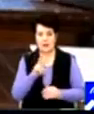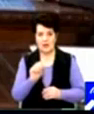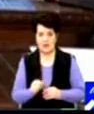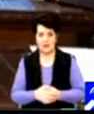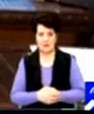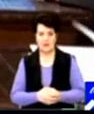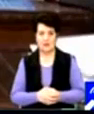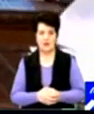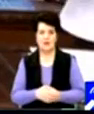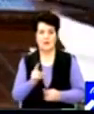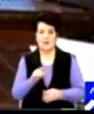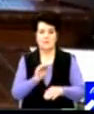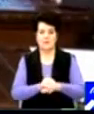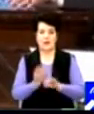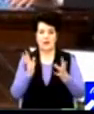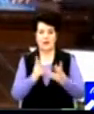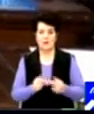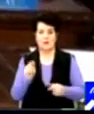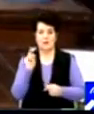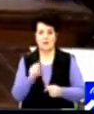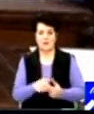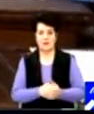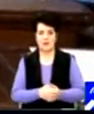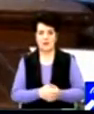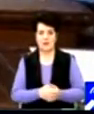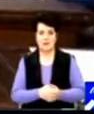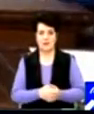conform calculilor efectuate de către